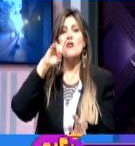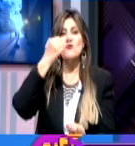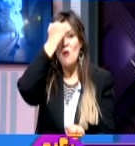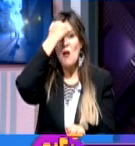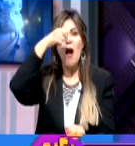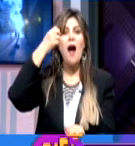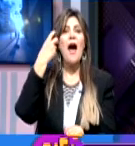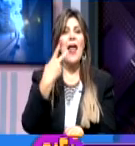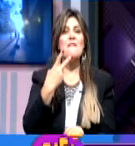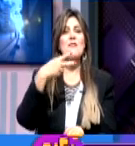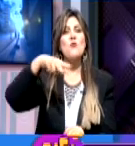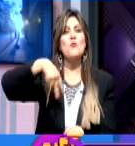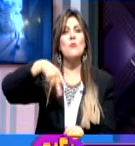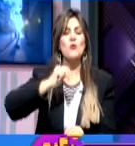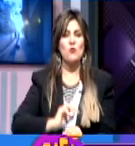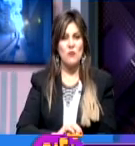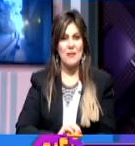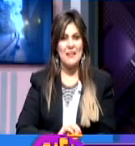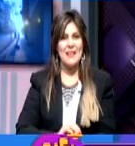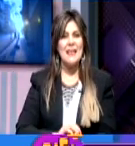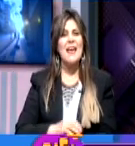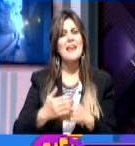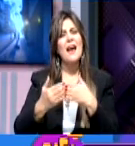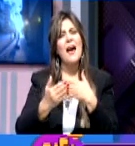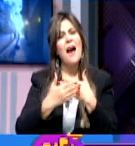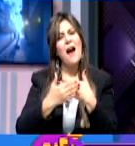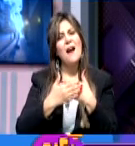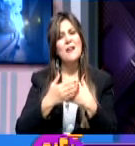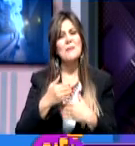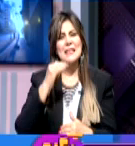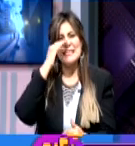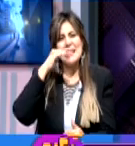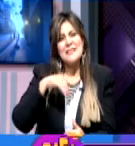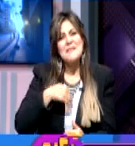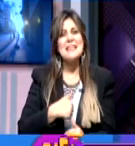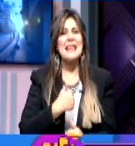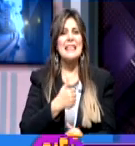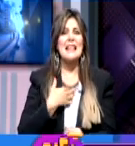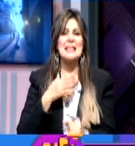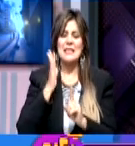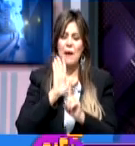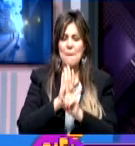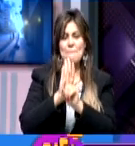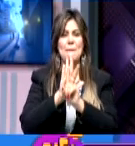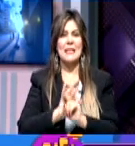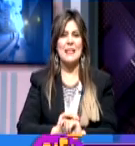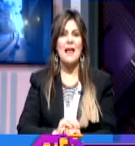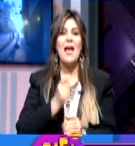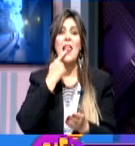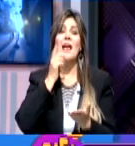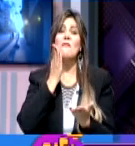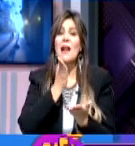أقرب لدعوة معنوية إلى الالتزام، لأنه في واقع الأمر لا